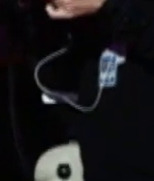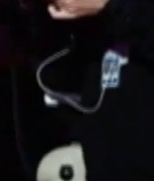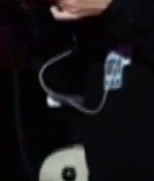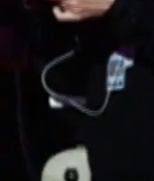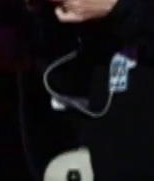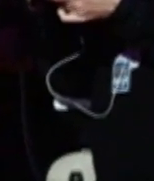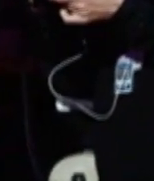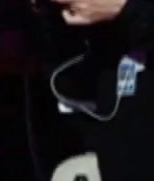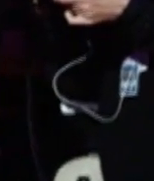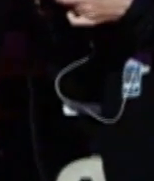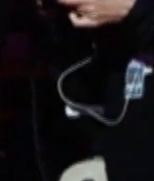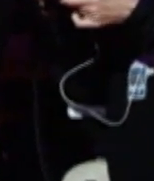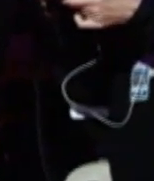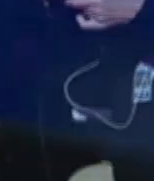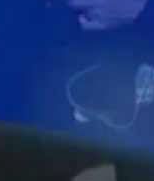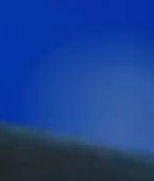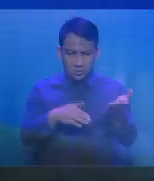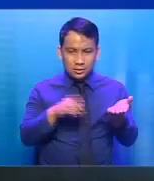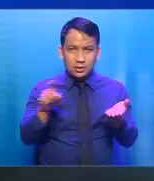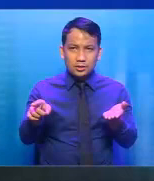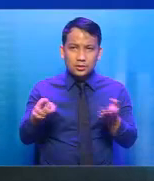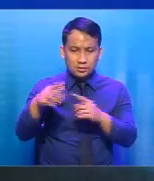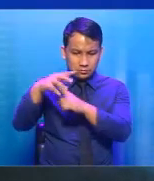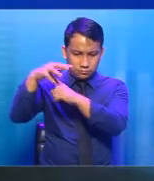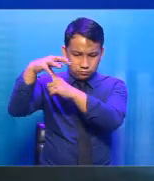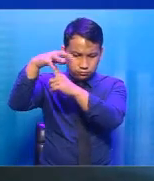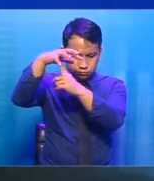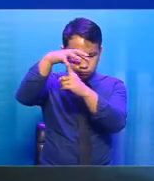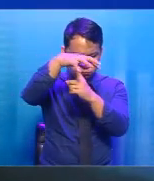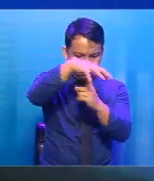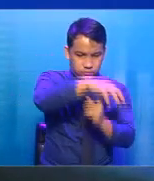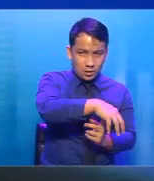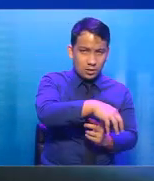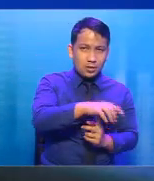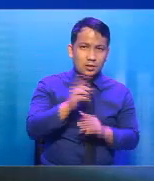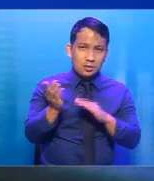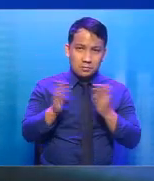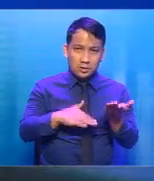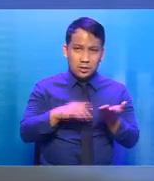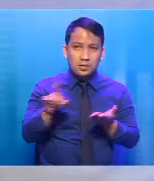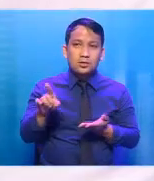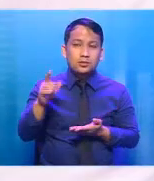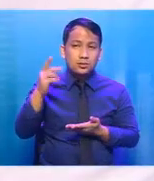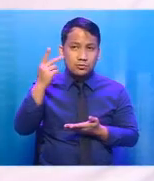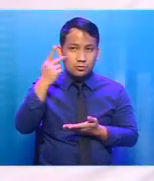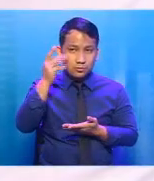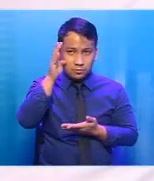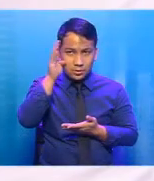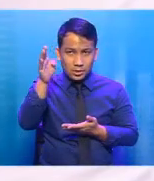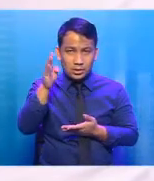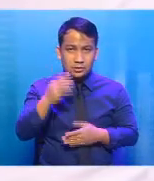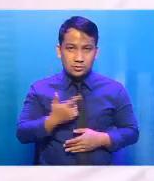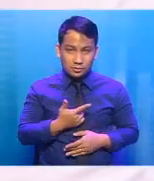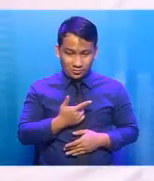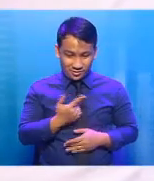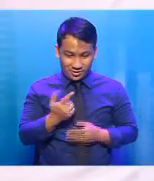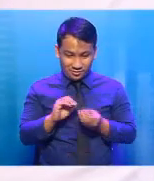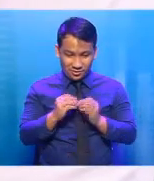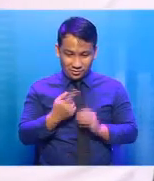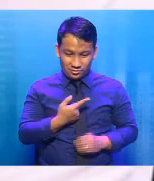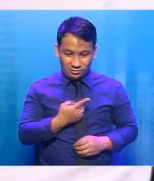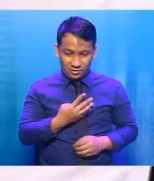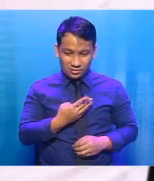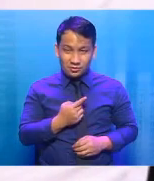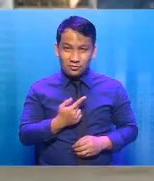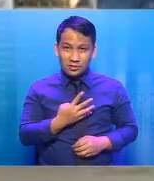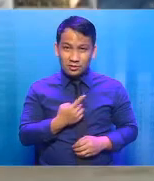Isang taon ang lumipas matapos pumanaw sa isang helicopter crash sa California si Kobe Bryant, kanyang anak na si Gianna at pitong